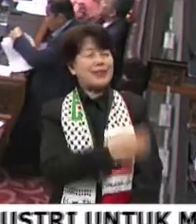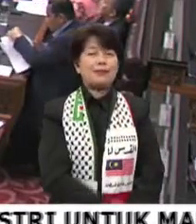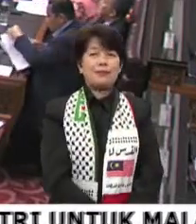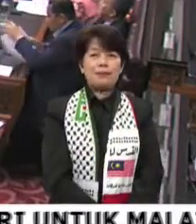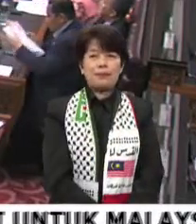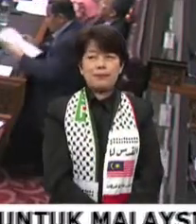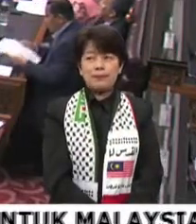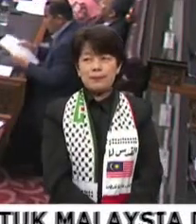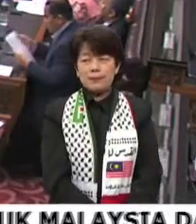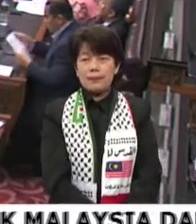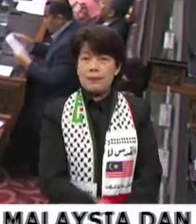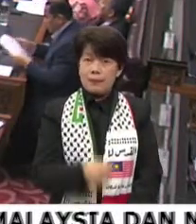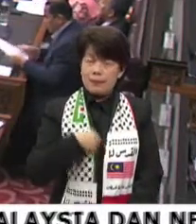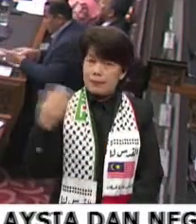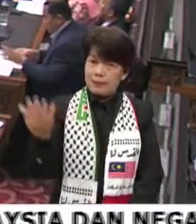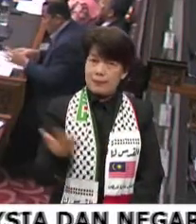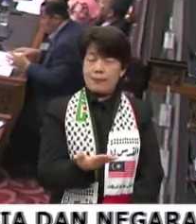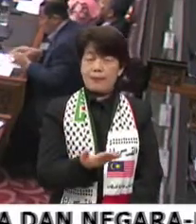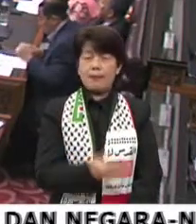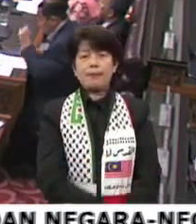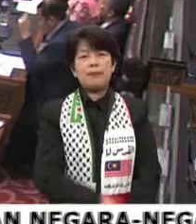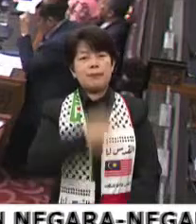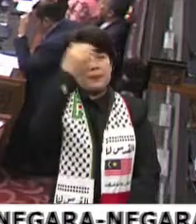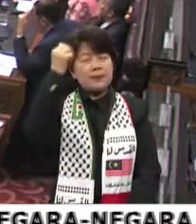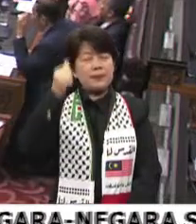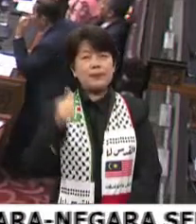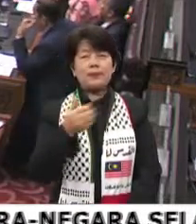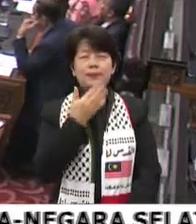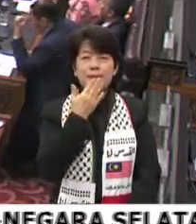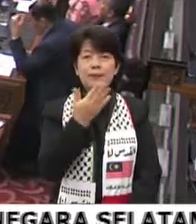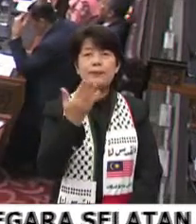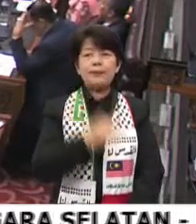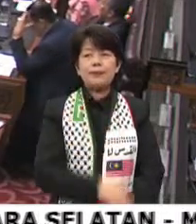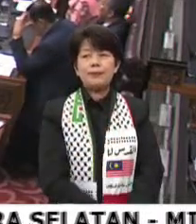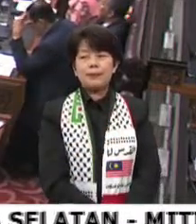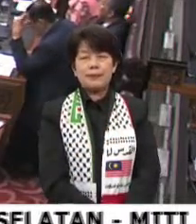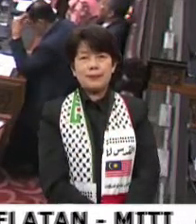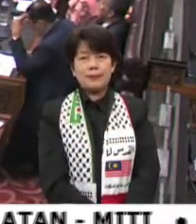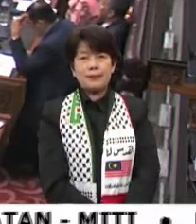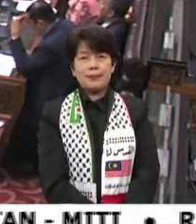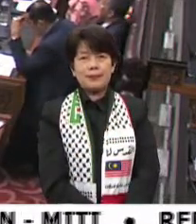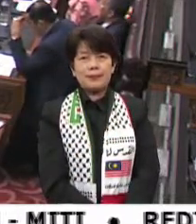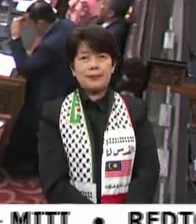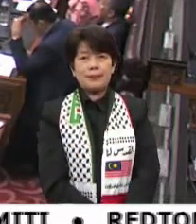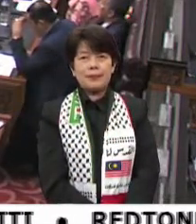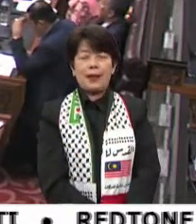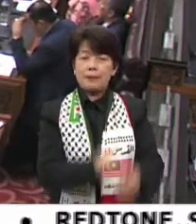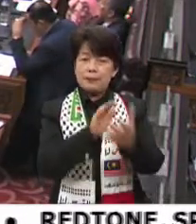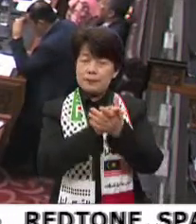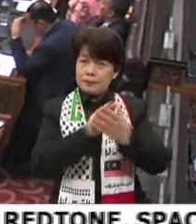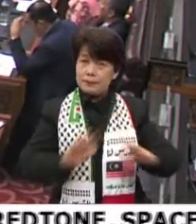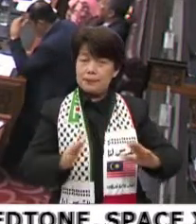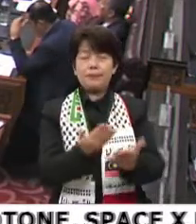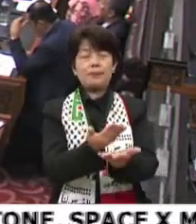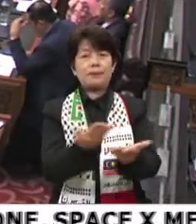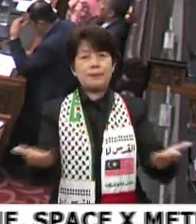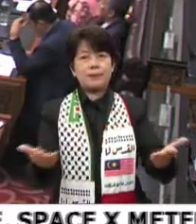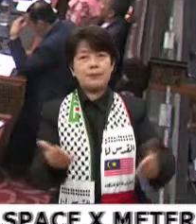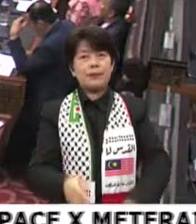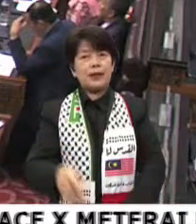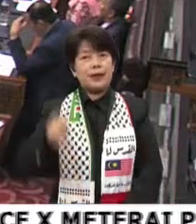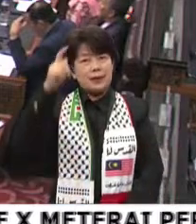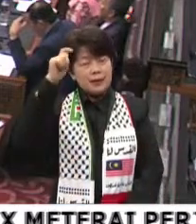11 bismillahirrahmanirrahim assalamualaikum warahmatullah wabarakatuh dan salam sejahtera Tan Sri yang